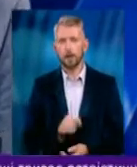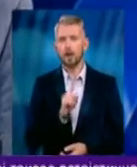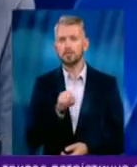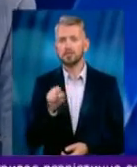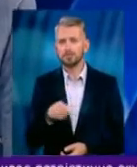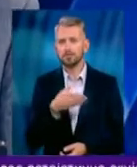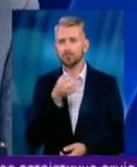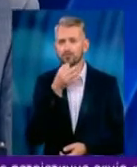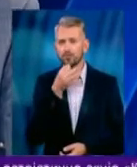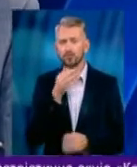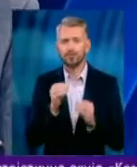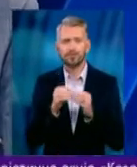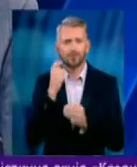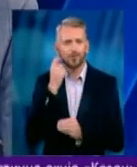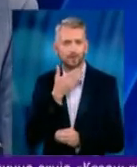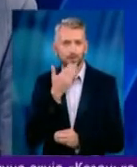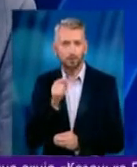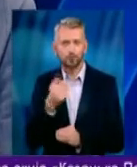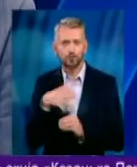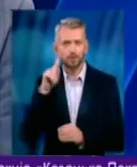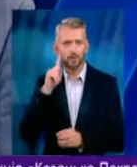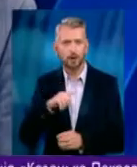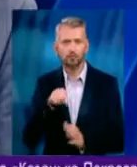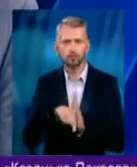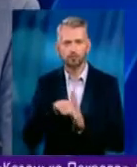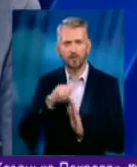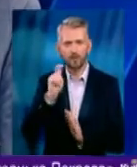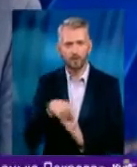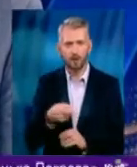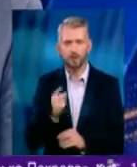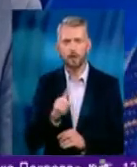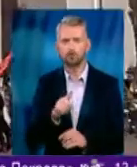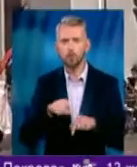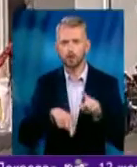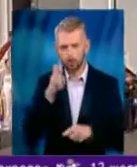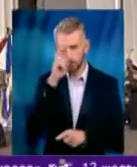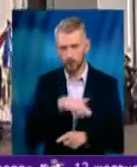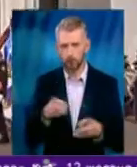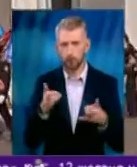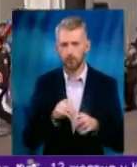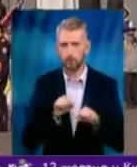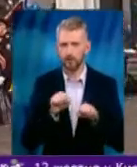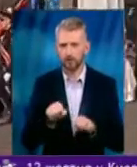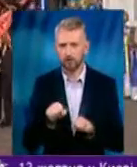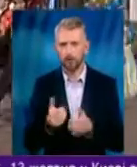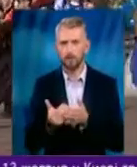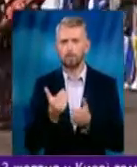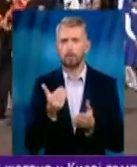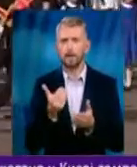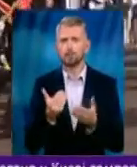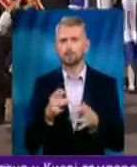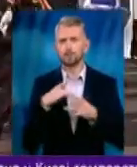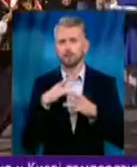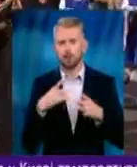Деяким з них немає ще й 10 років, а вони вже знають, що таке війна і те, що рідну країну потрібно захищати. Упередень